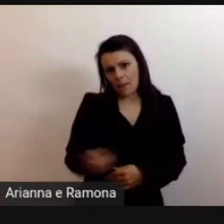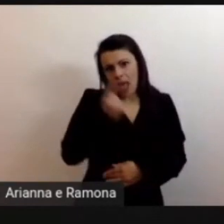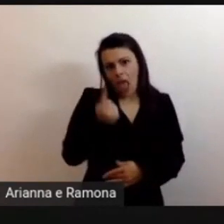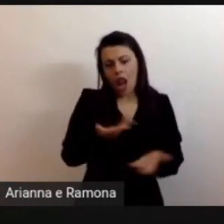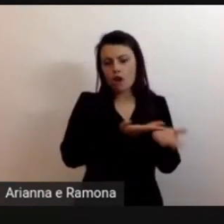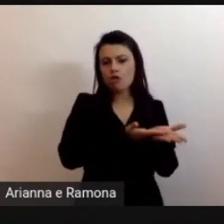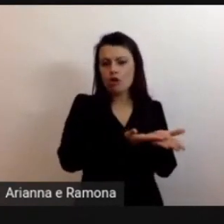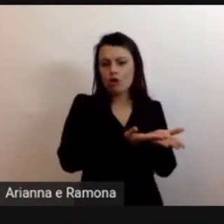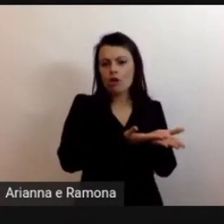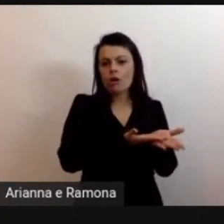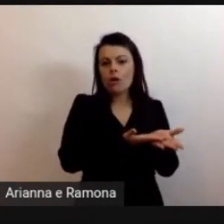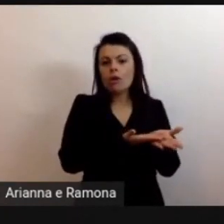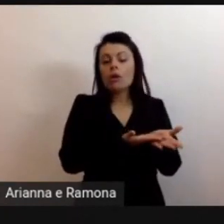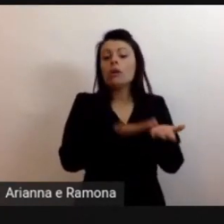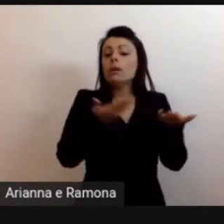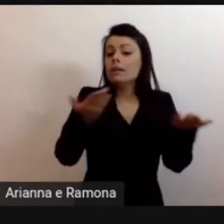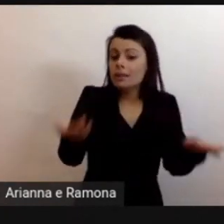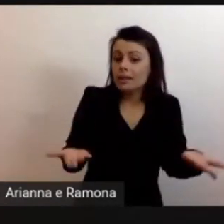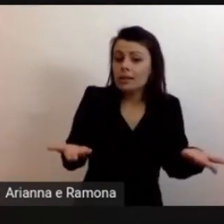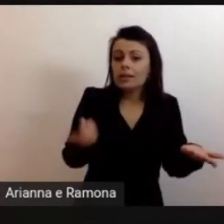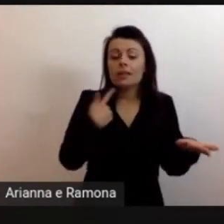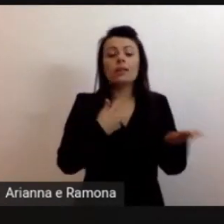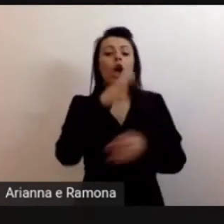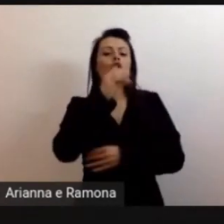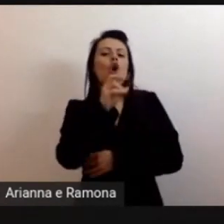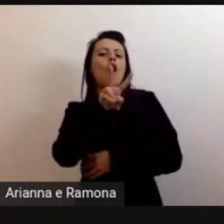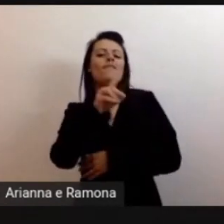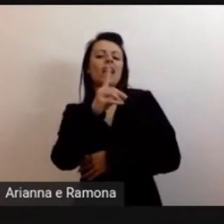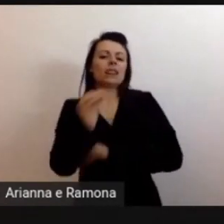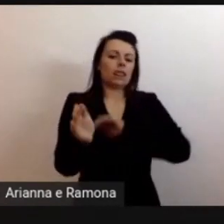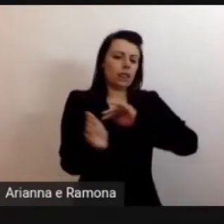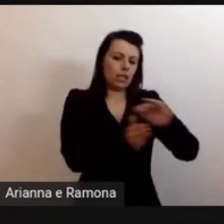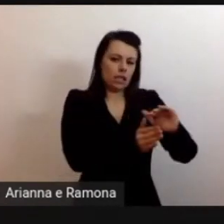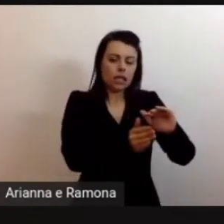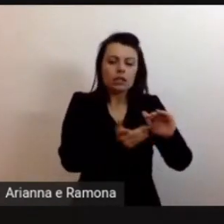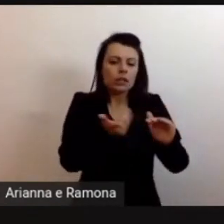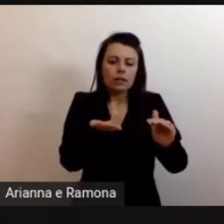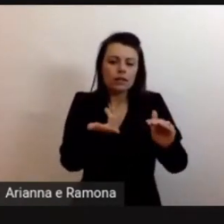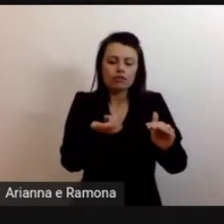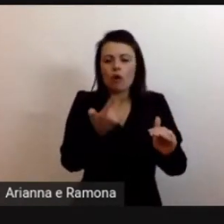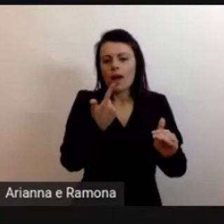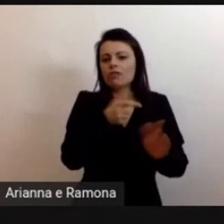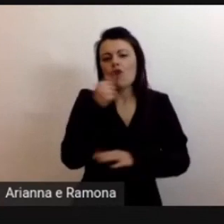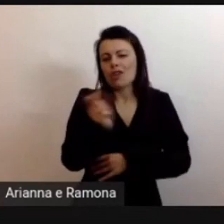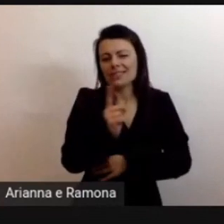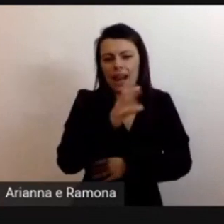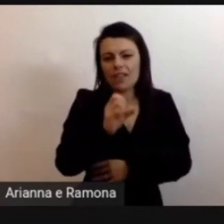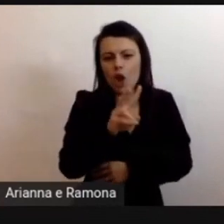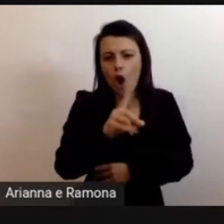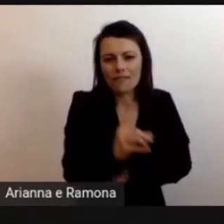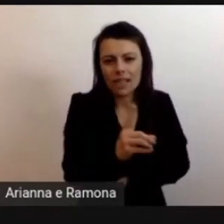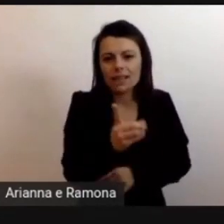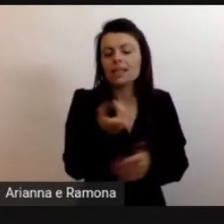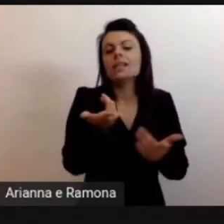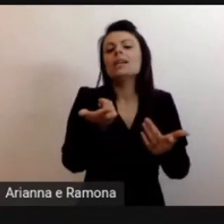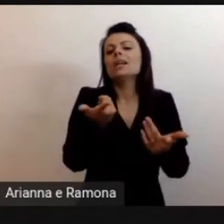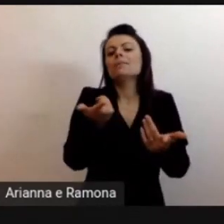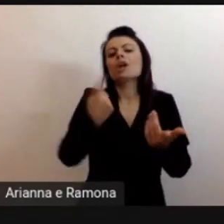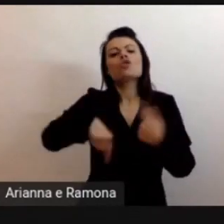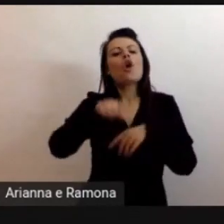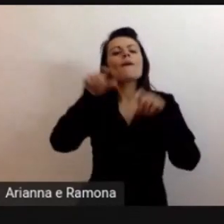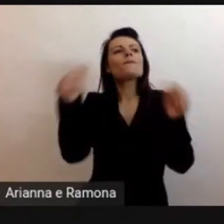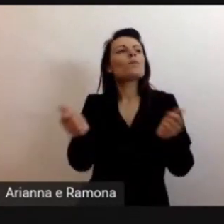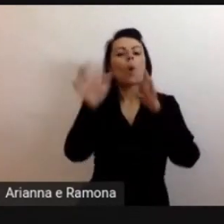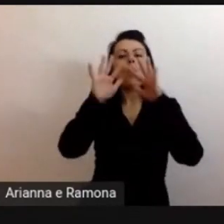ecco tutto il mondo si cercò di luce del college e non ha neanche a con un diverso il